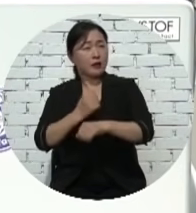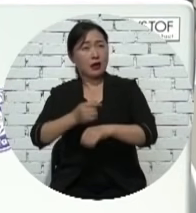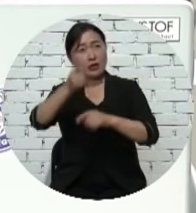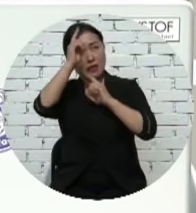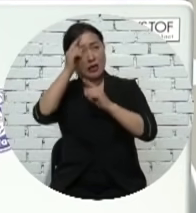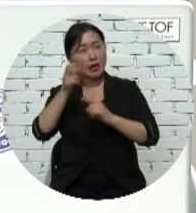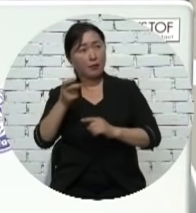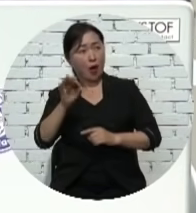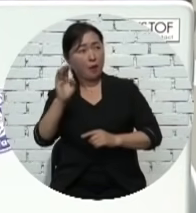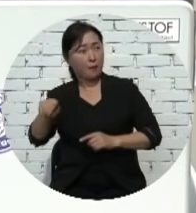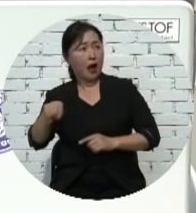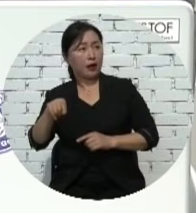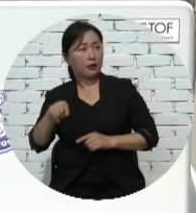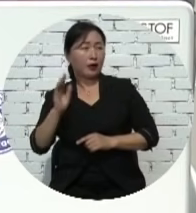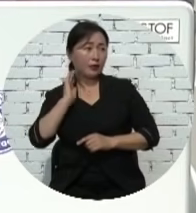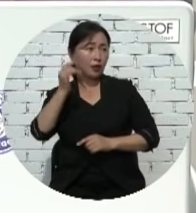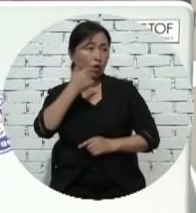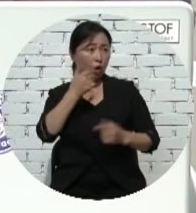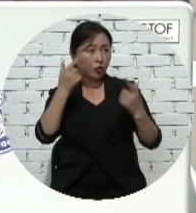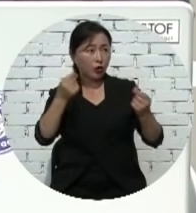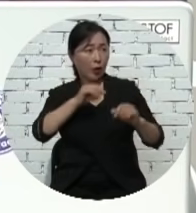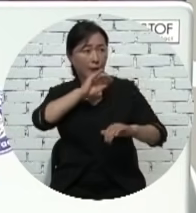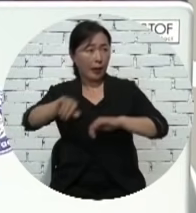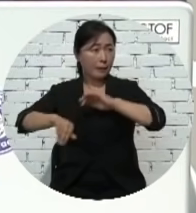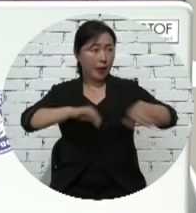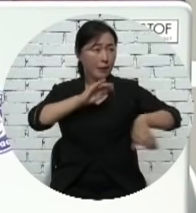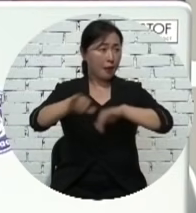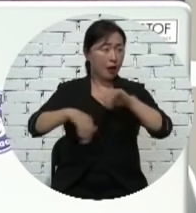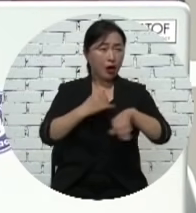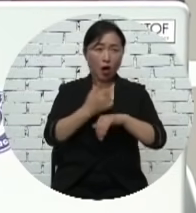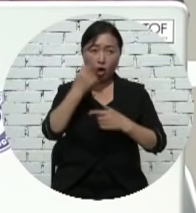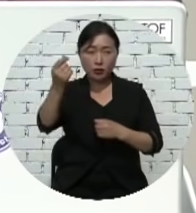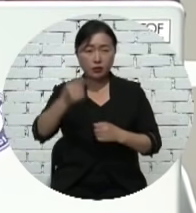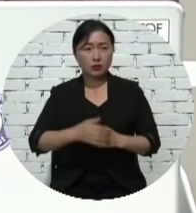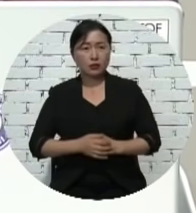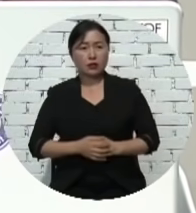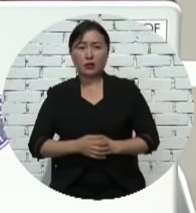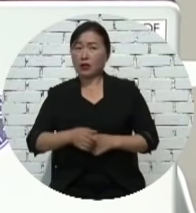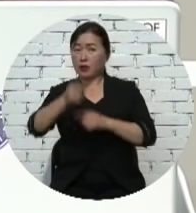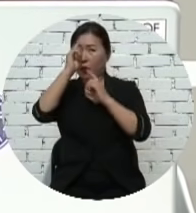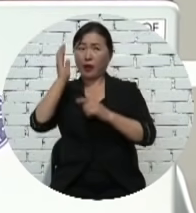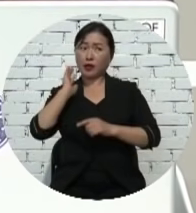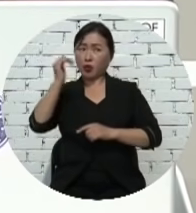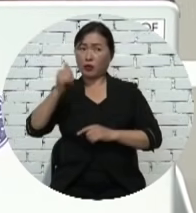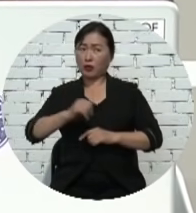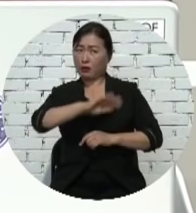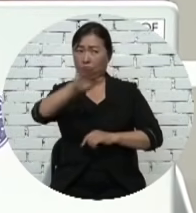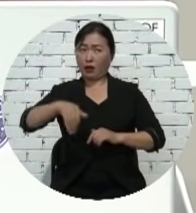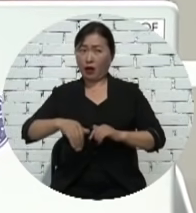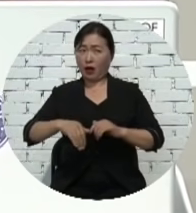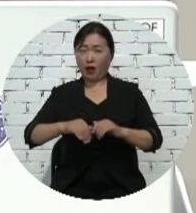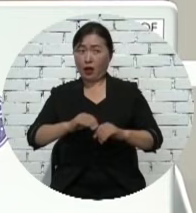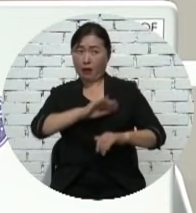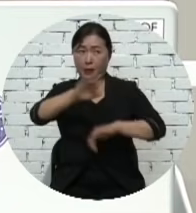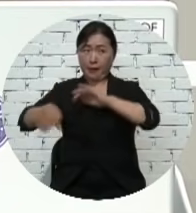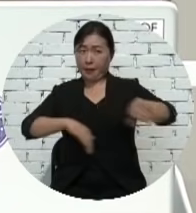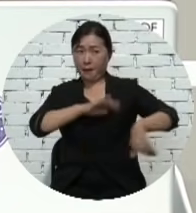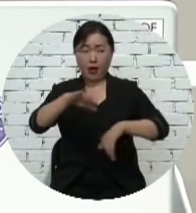때처럼 뭔가 다 파헤치고 지금 할 거가 아닌지 굉장히 이명박 대통령이 다 파헤친 건 없고 4대강을 한